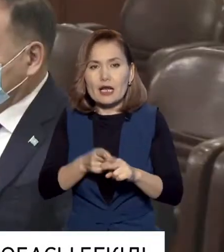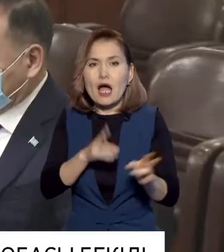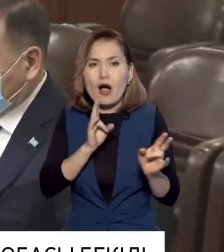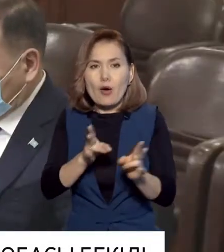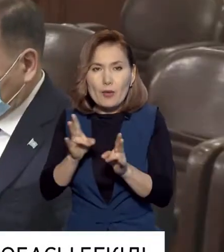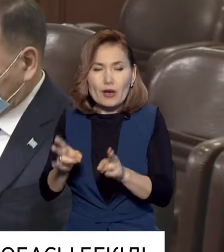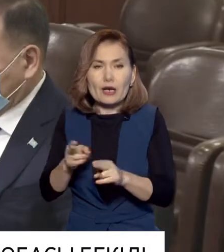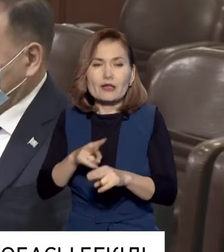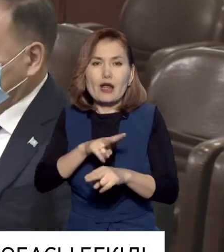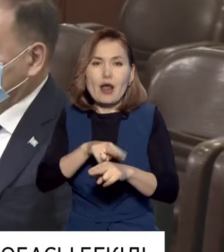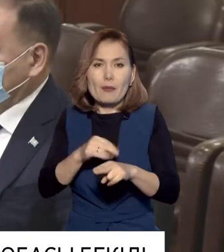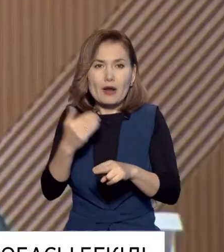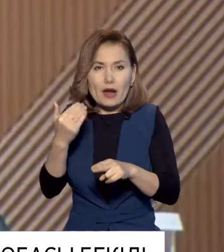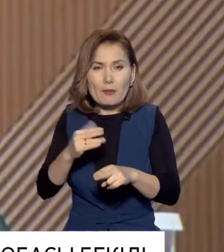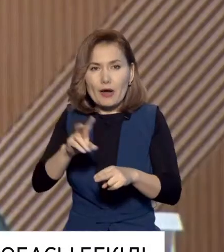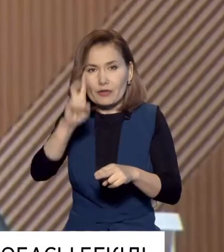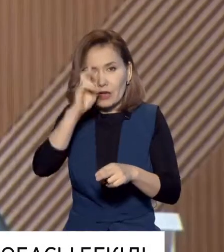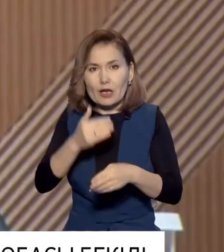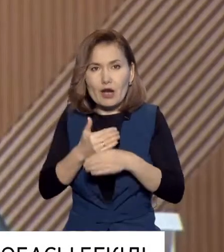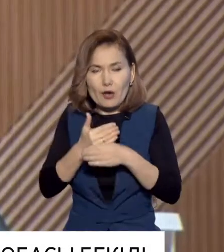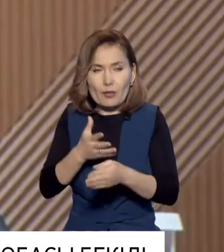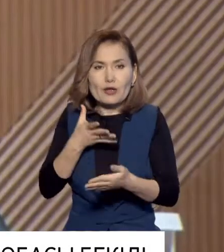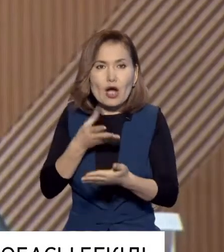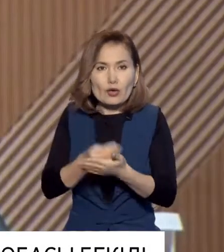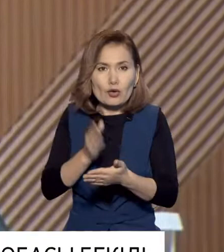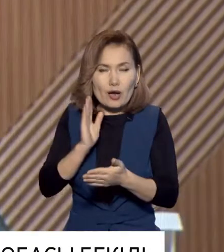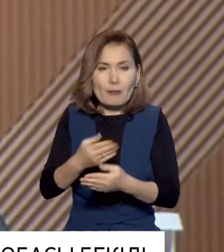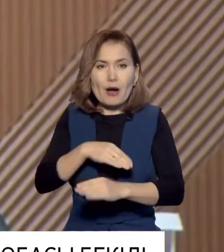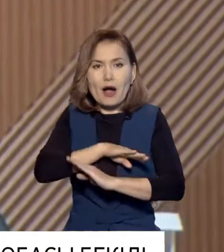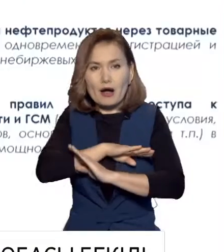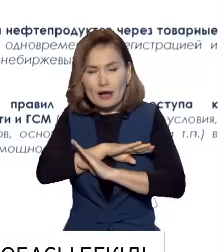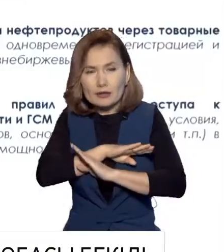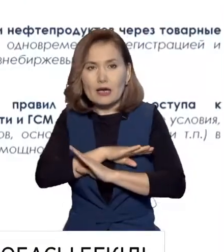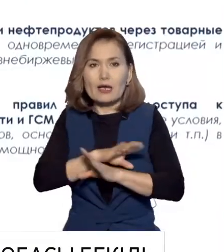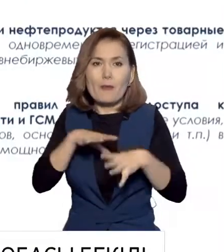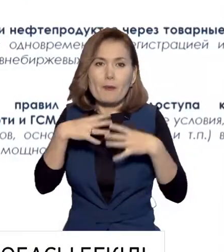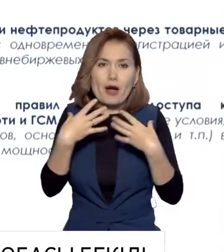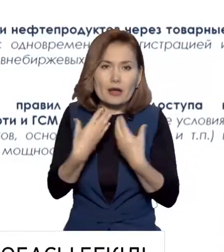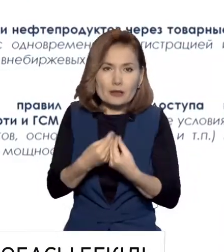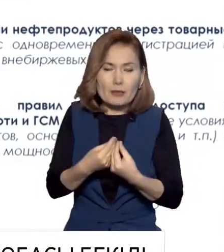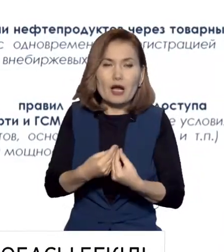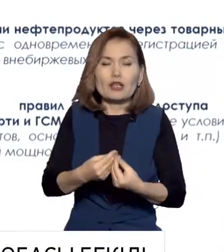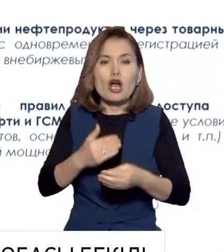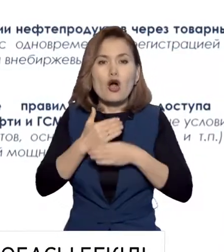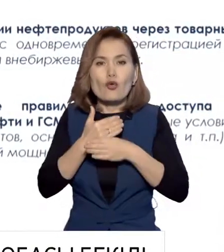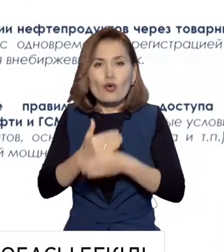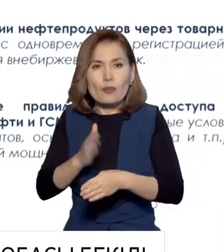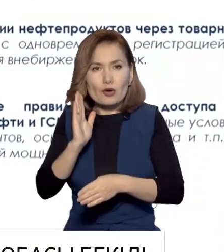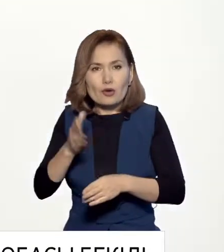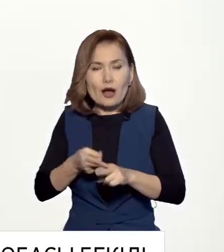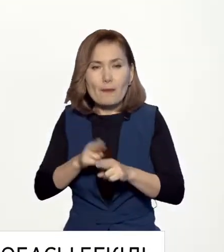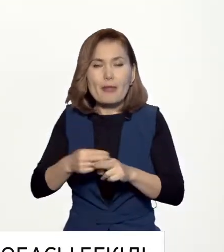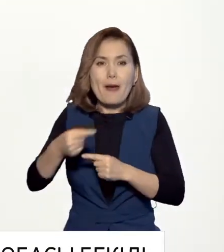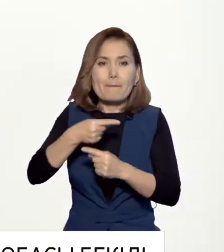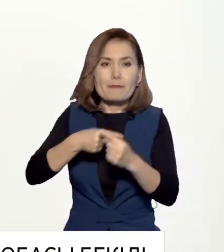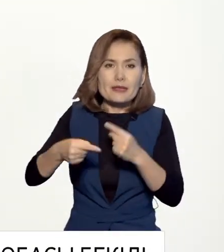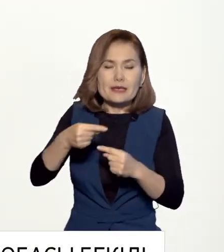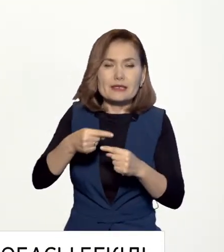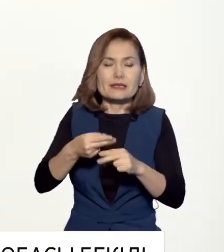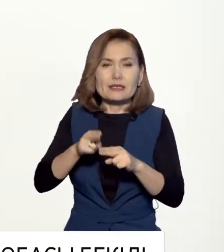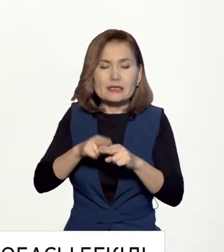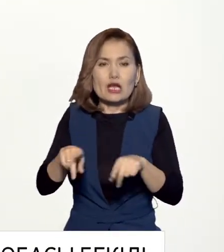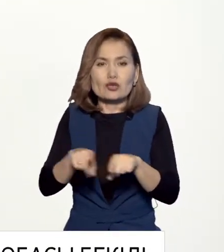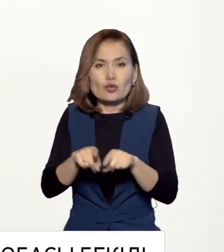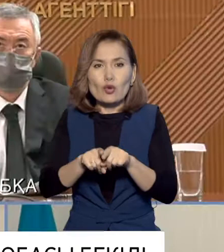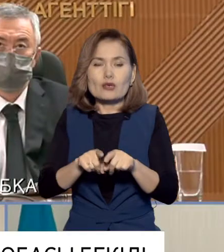алған орган қызметкерлеріне өтемақы төленеді, қаза тапқан азаматтардың отбасыларына көмек көрсетіледі, бизнес пен халыққа борыш жүктемесін